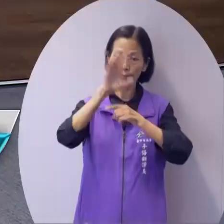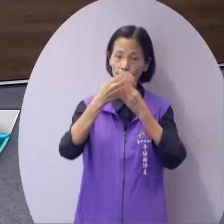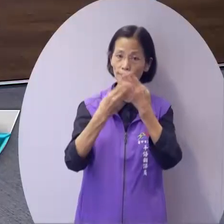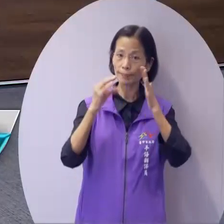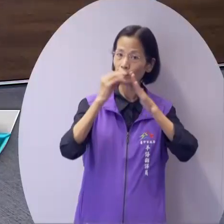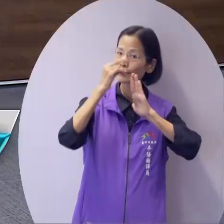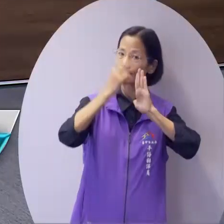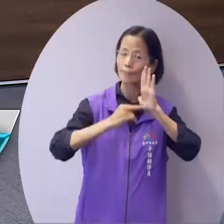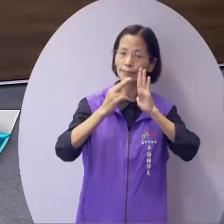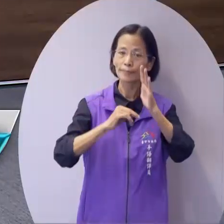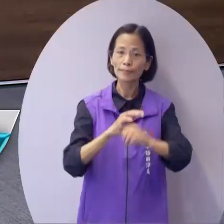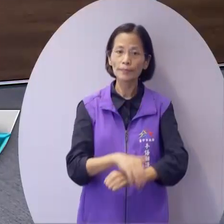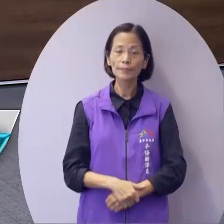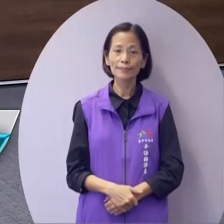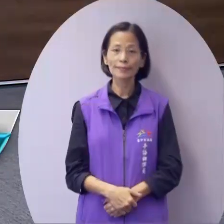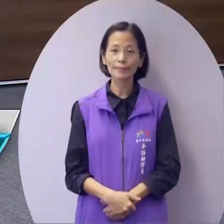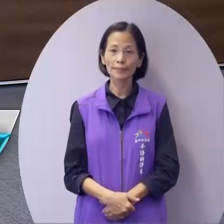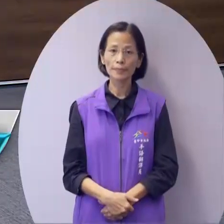局说明。